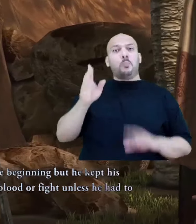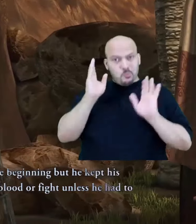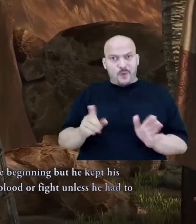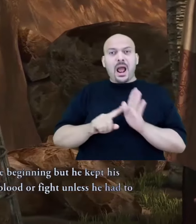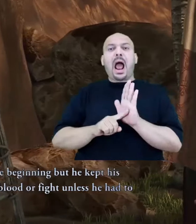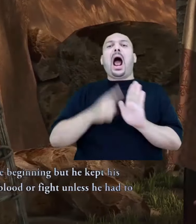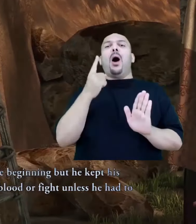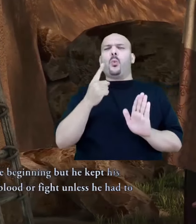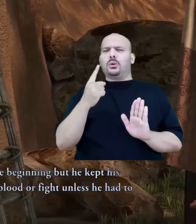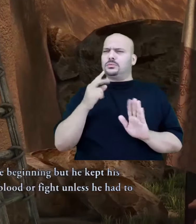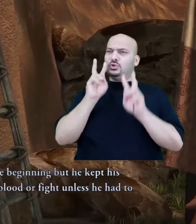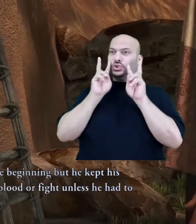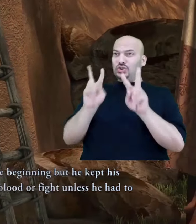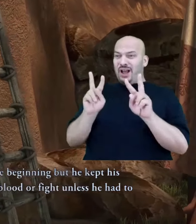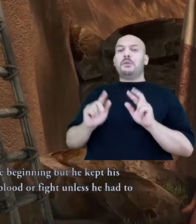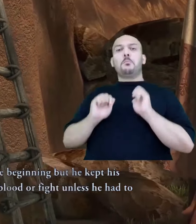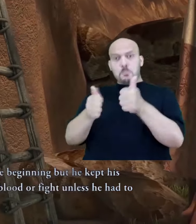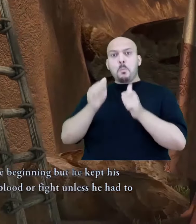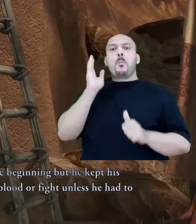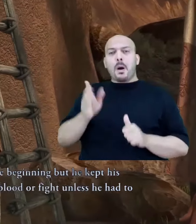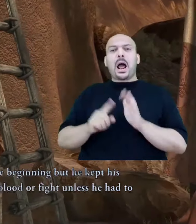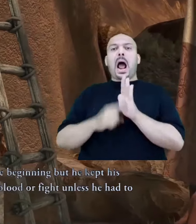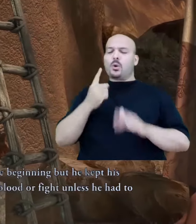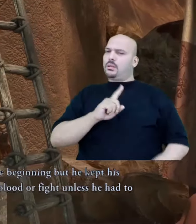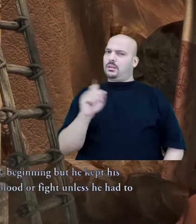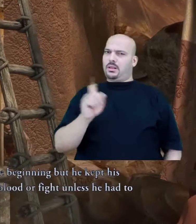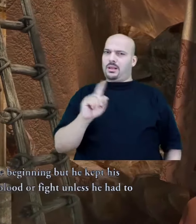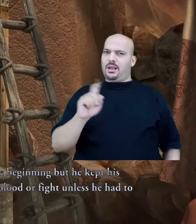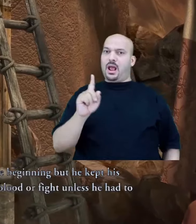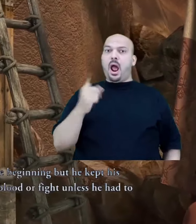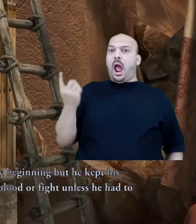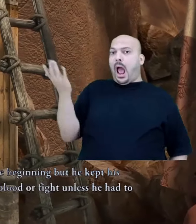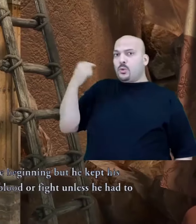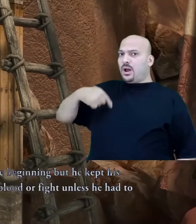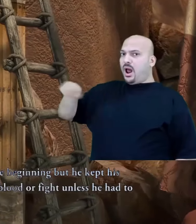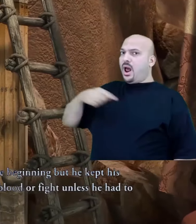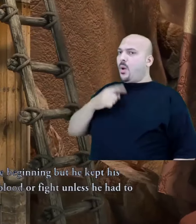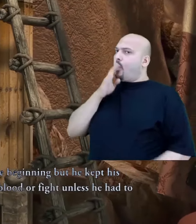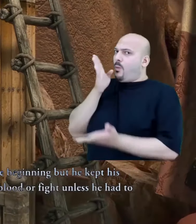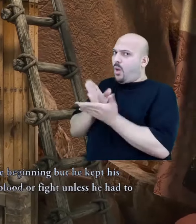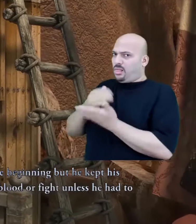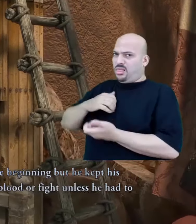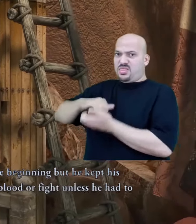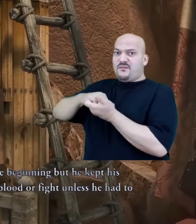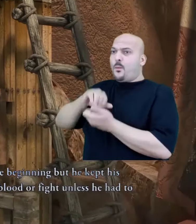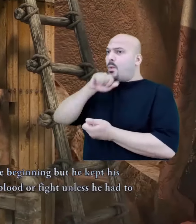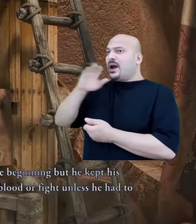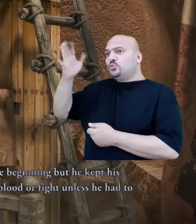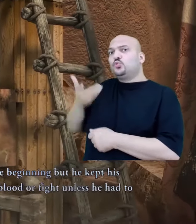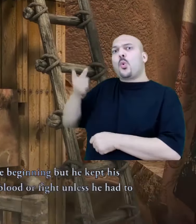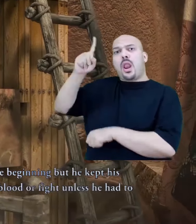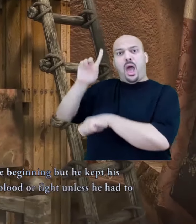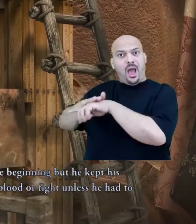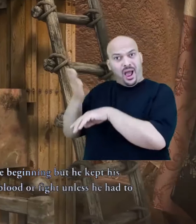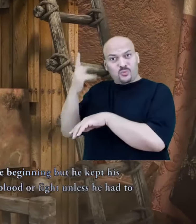الوليد أن يسحقهم منذ البداية، إلا أنه حافظ على وعده مع رسول